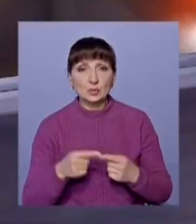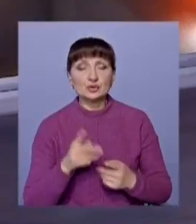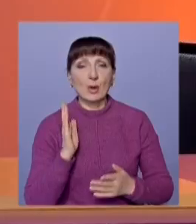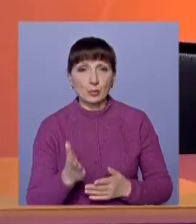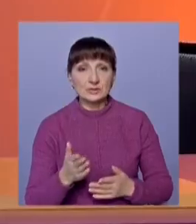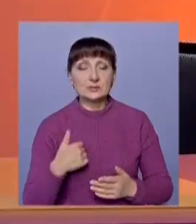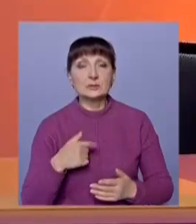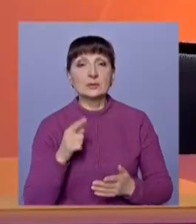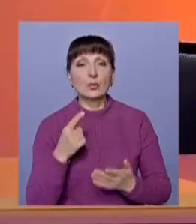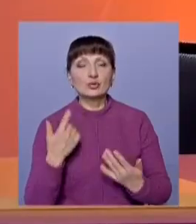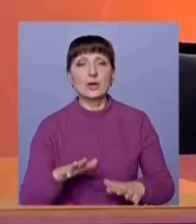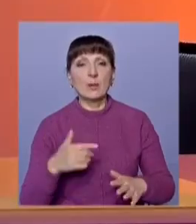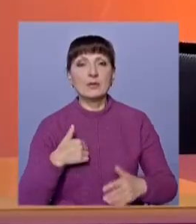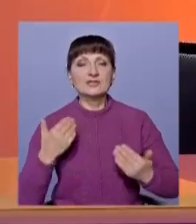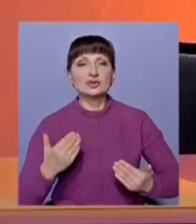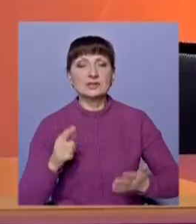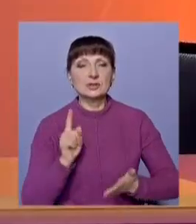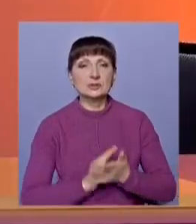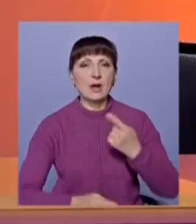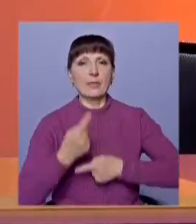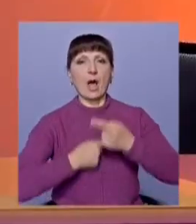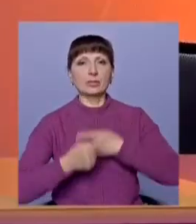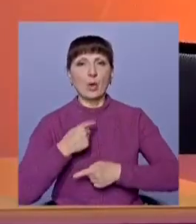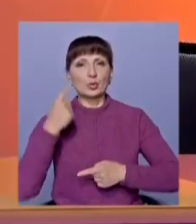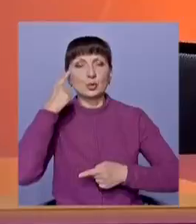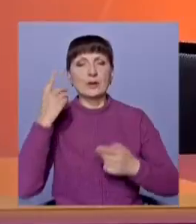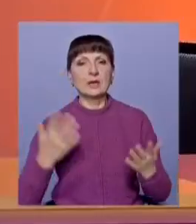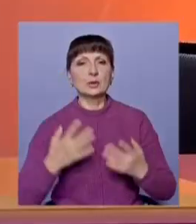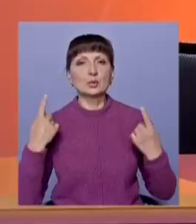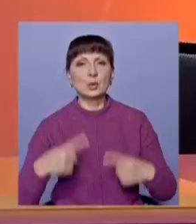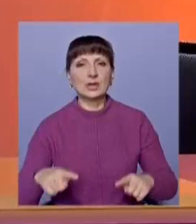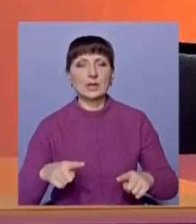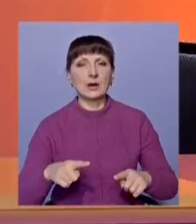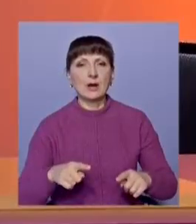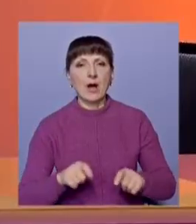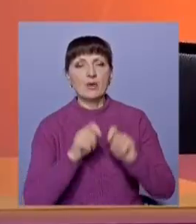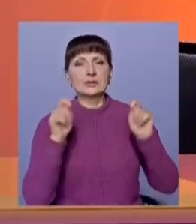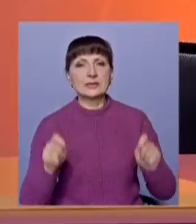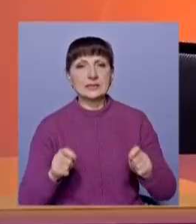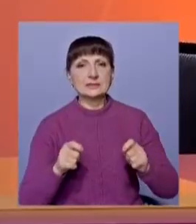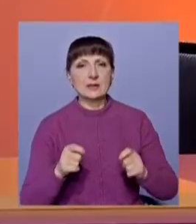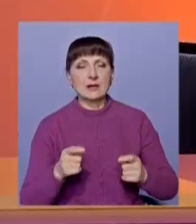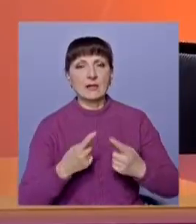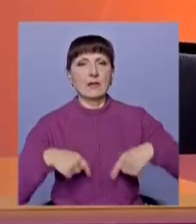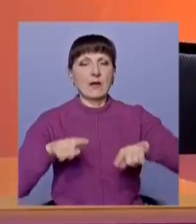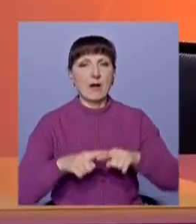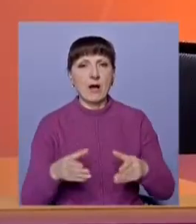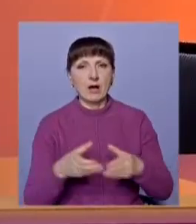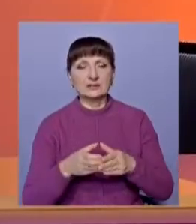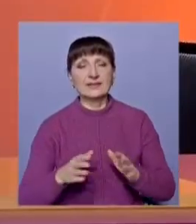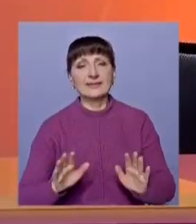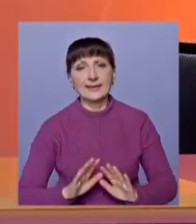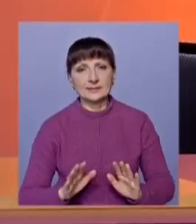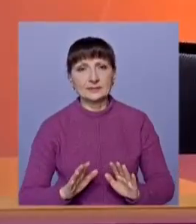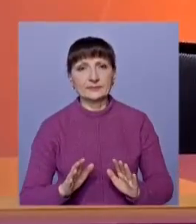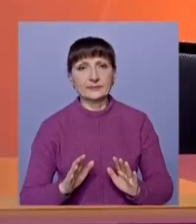мы должны сейчас отыграть назад и думать о каких-то других совершенно перспективах там, экономической кооперации. Нет, как